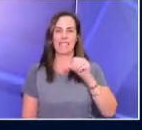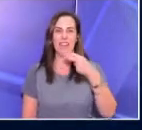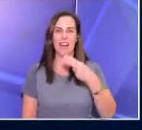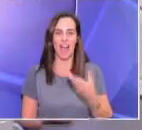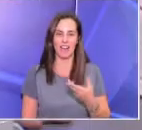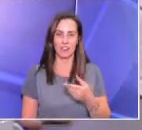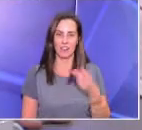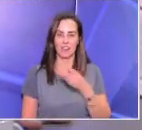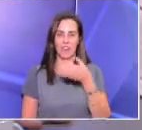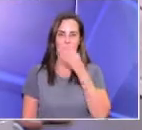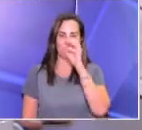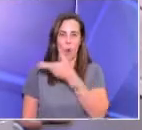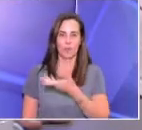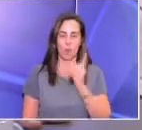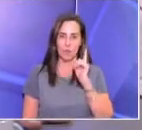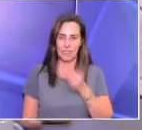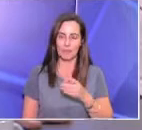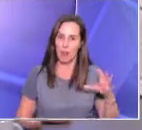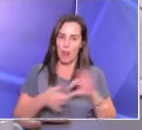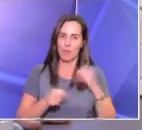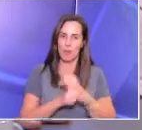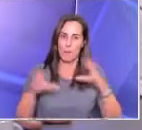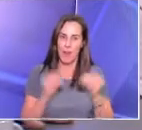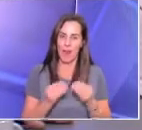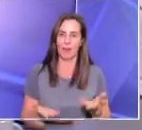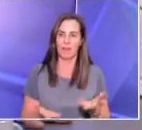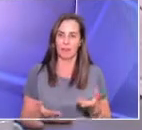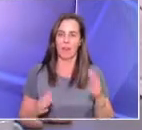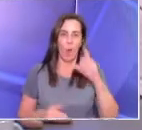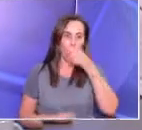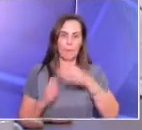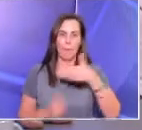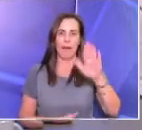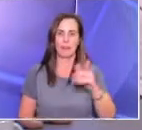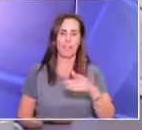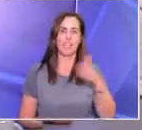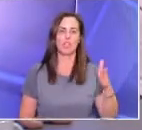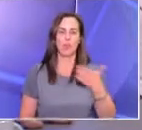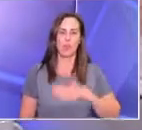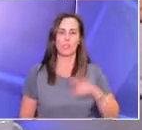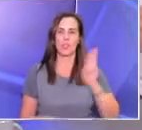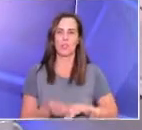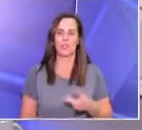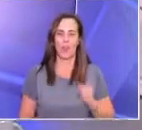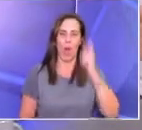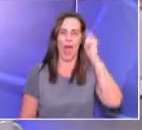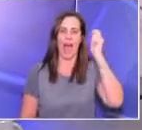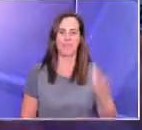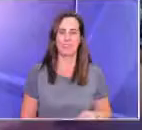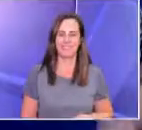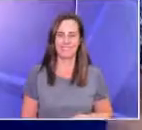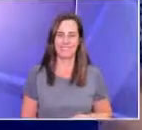המועמדים האלה העדיפו את חולדאי. הם היו צריכים להתאחד ביחד. חולדאי בבית היום. ככה זה השמאל הישראלי, רוצה להיות צודק. רגע,